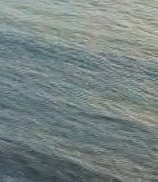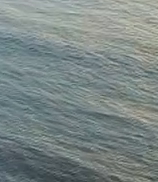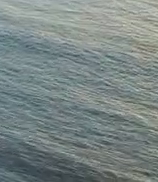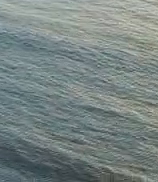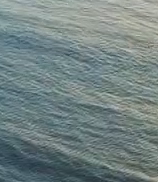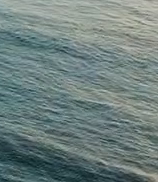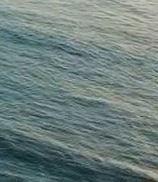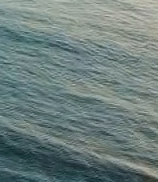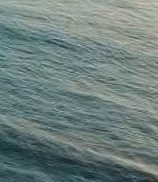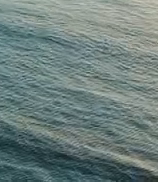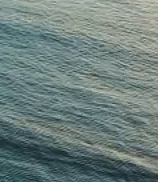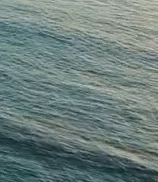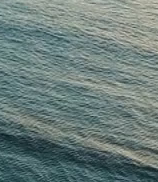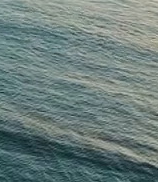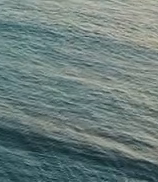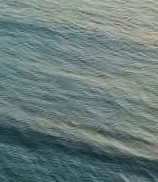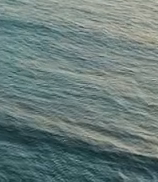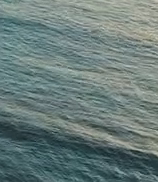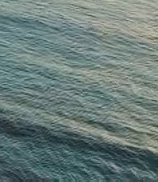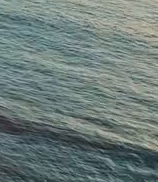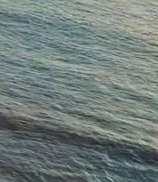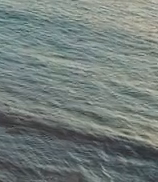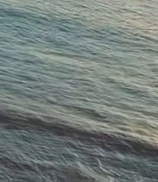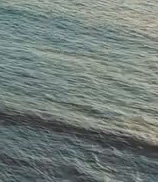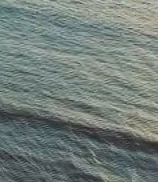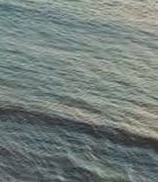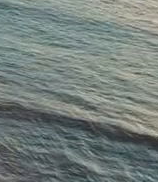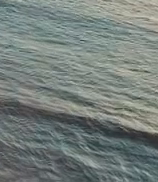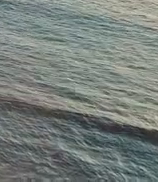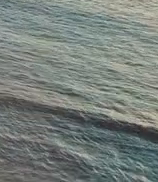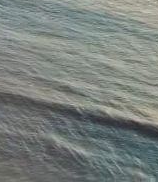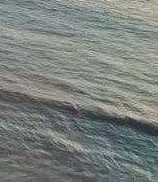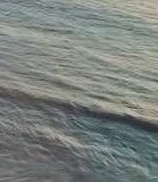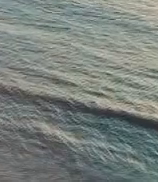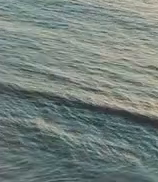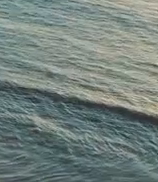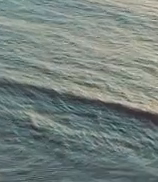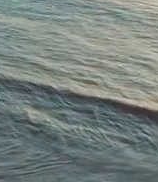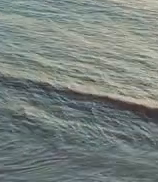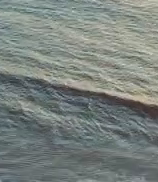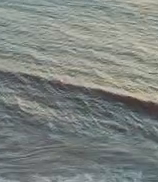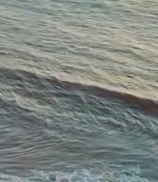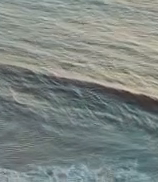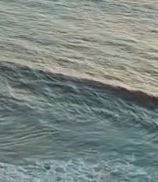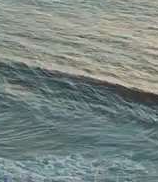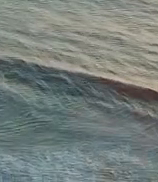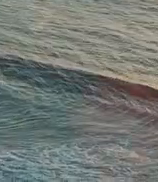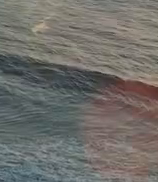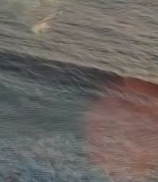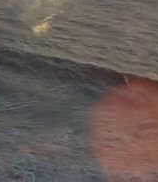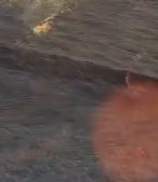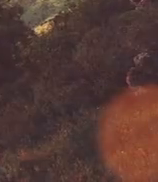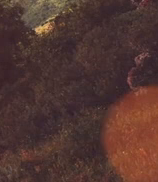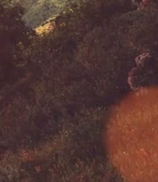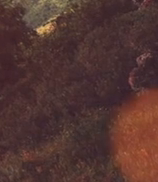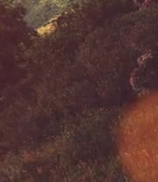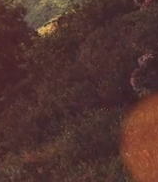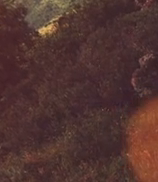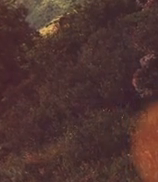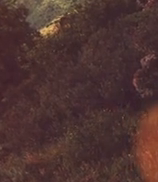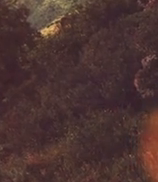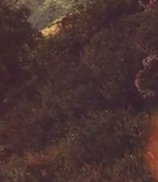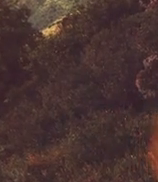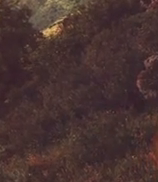изменить манеру мышления. Доктрины ограничены. Наука и философия организуются